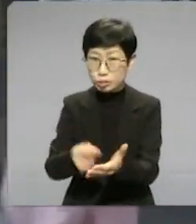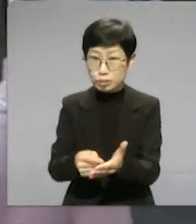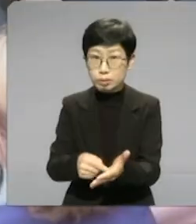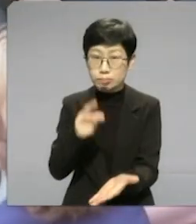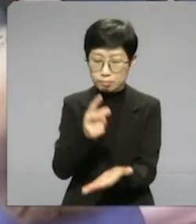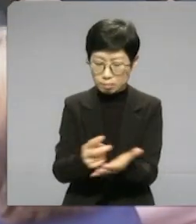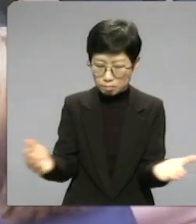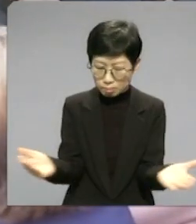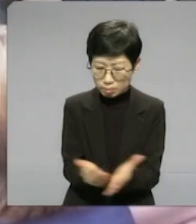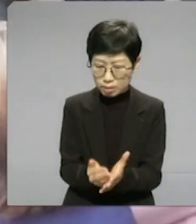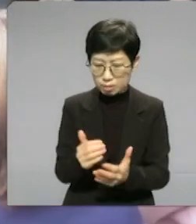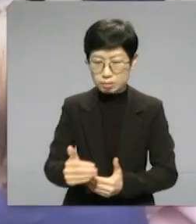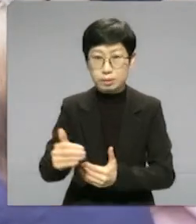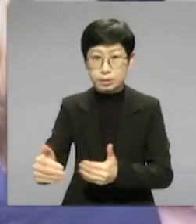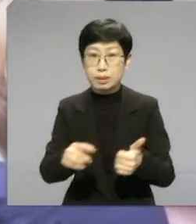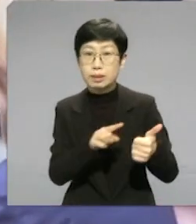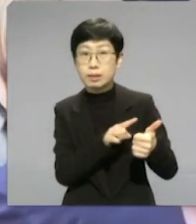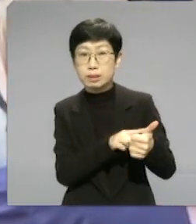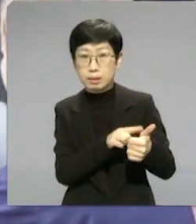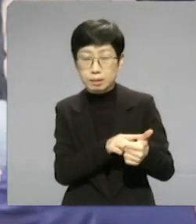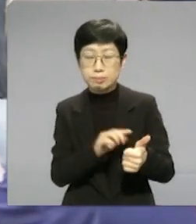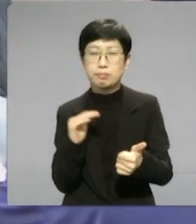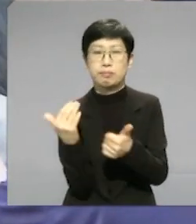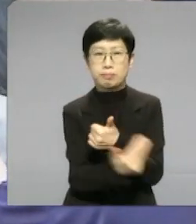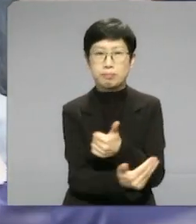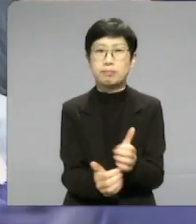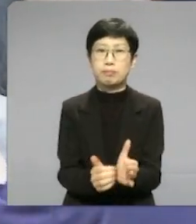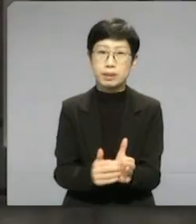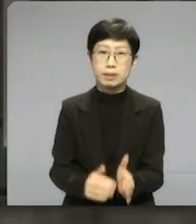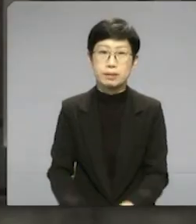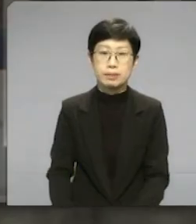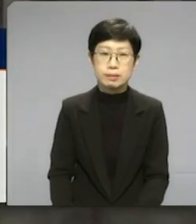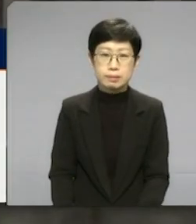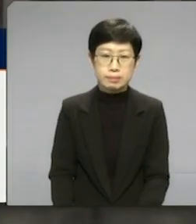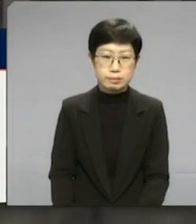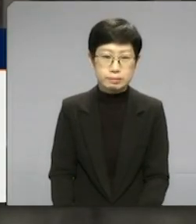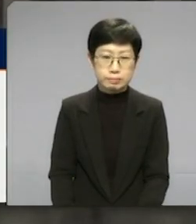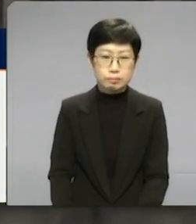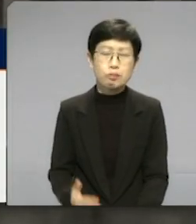사법 절차라며 탁신 전 총리를 감쌌습니다.